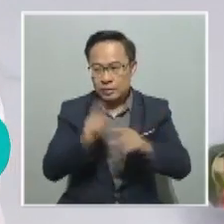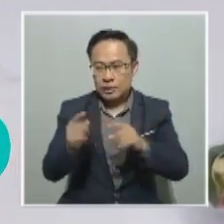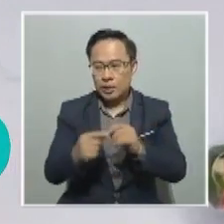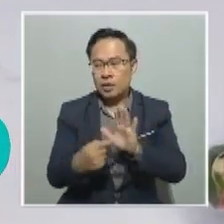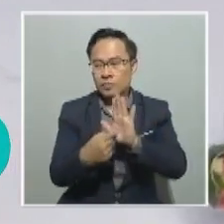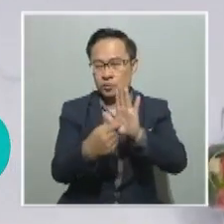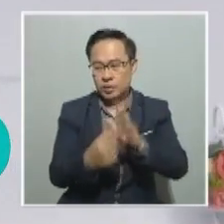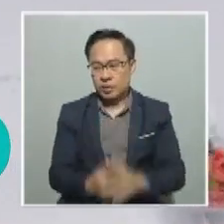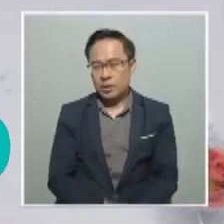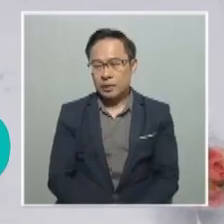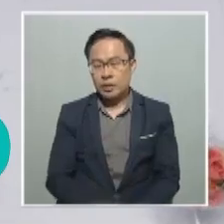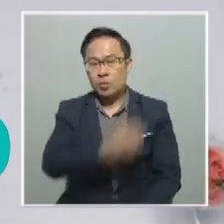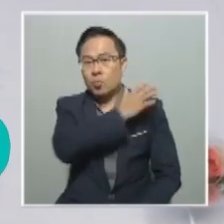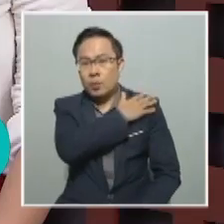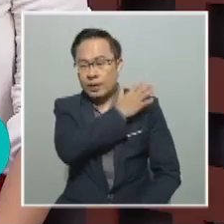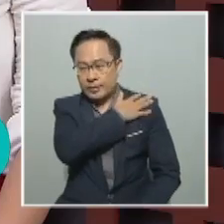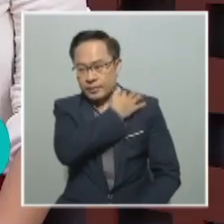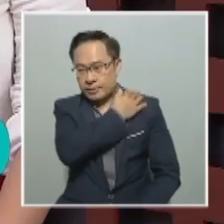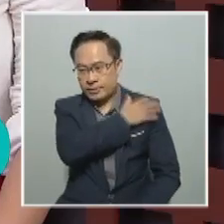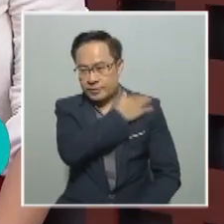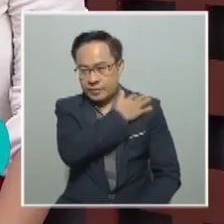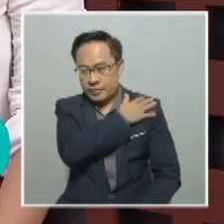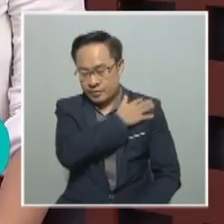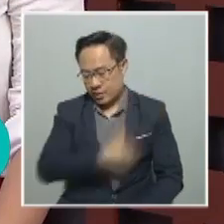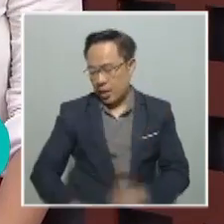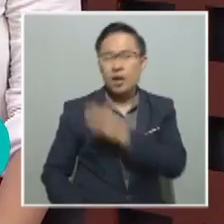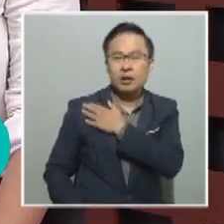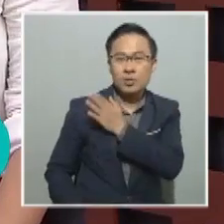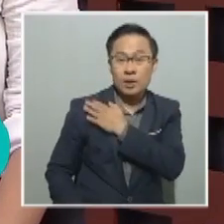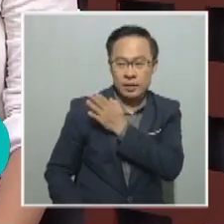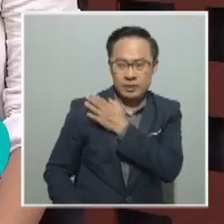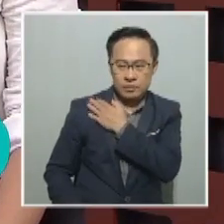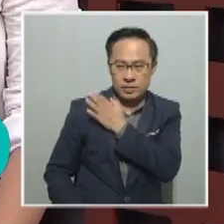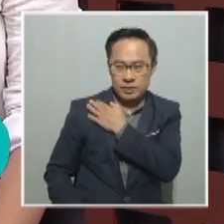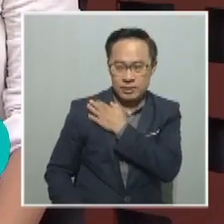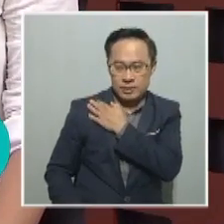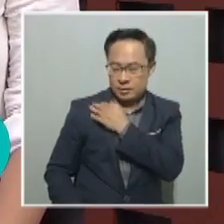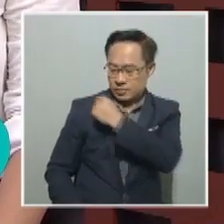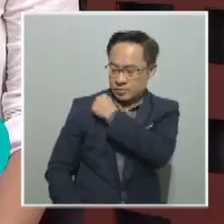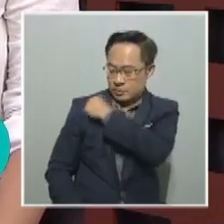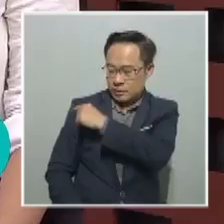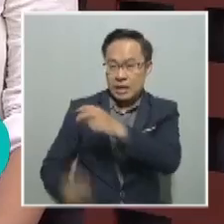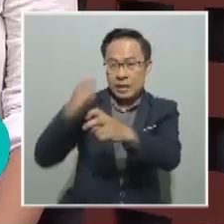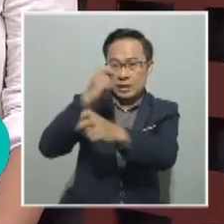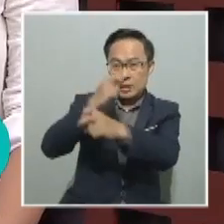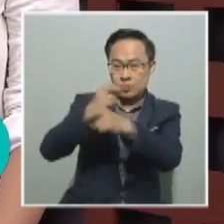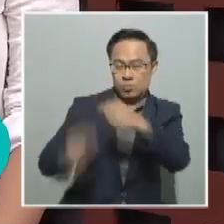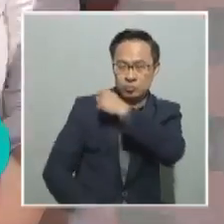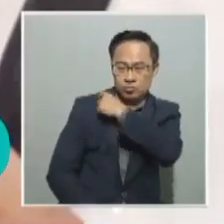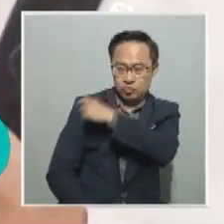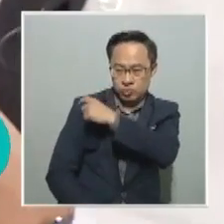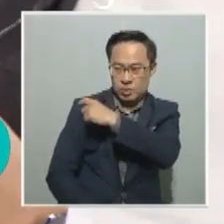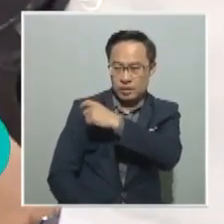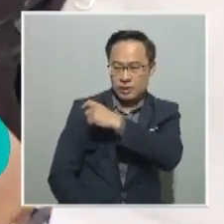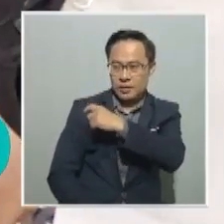ลมาด้วยนะครับ อันนี้คือช่วงไหนครับไหล อันนี้คือช่วงไหลขวานะครับมันก็จะมีกระดูกไหปลา ครับ นะครับอันนี้กระดูกสะบักนะ